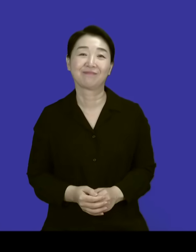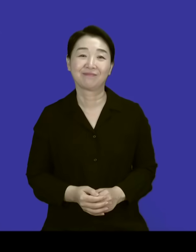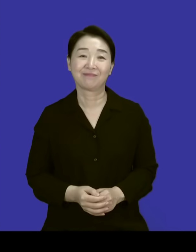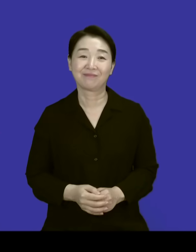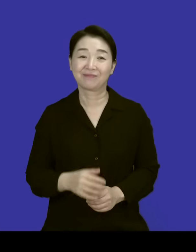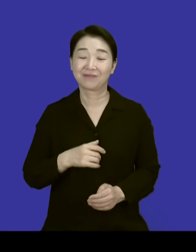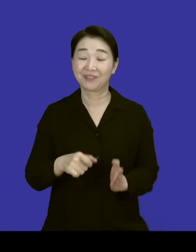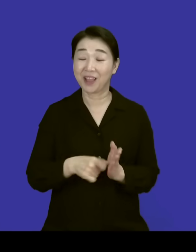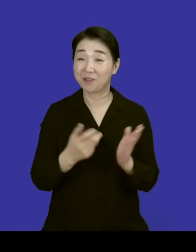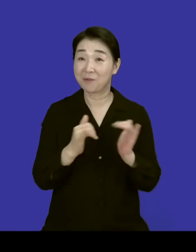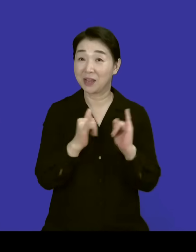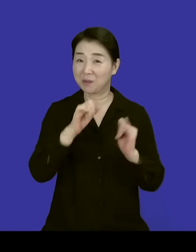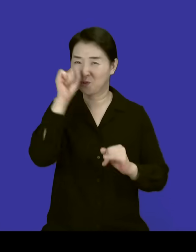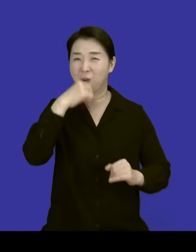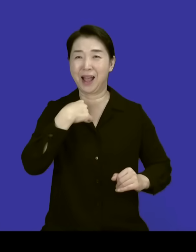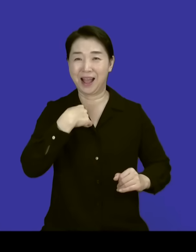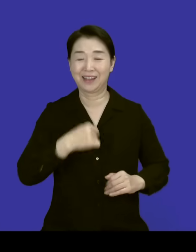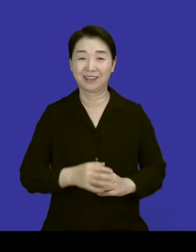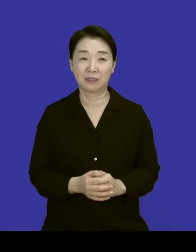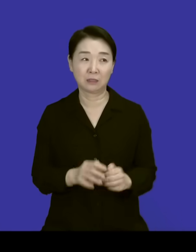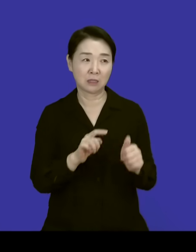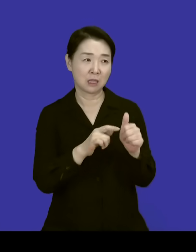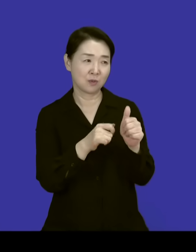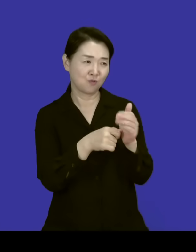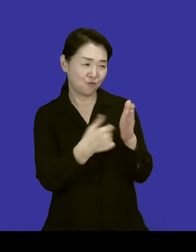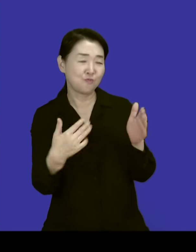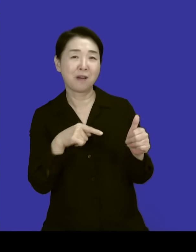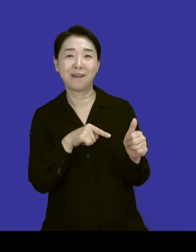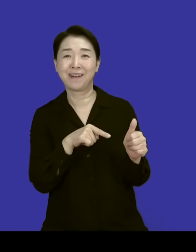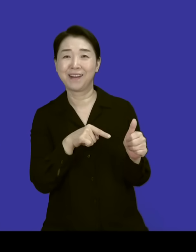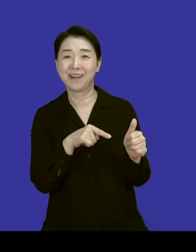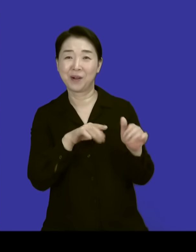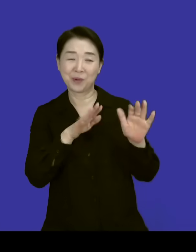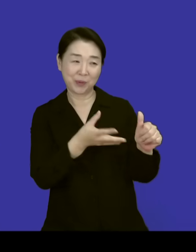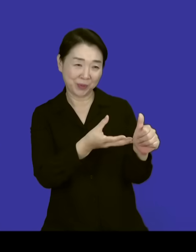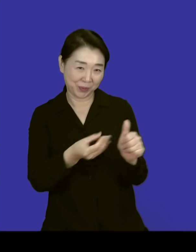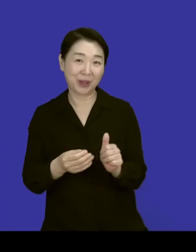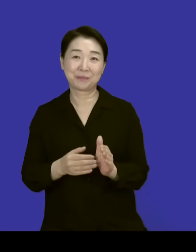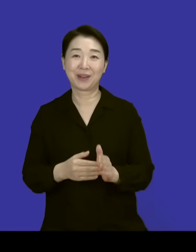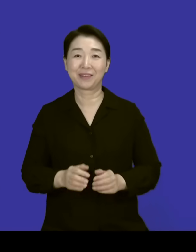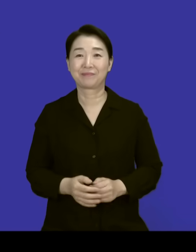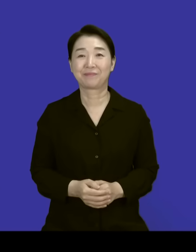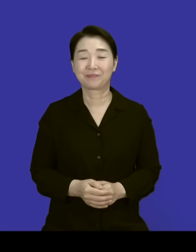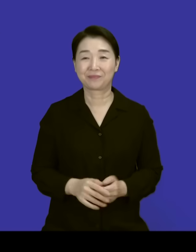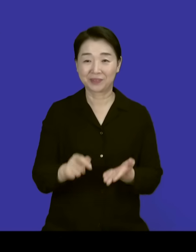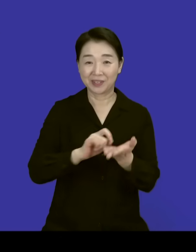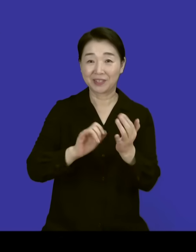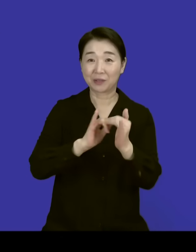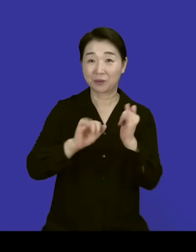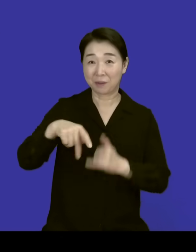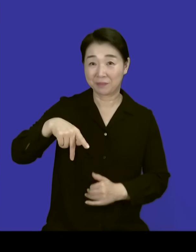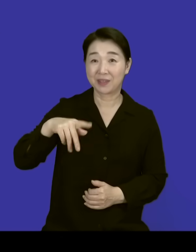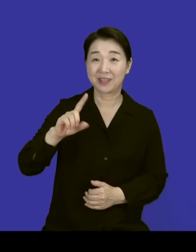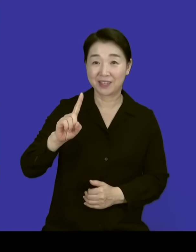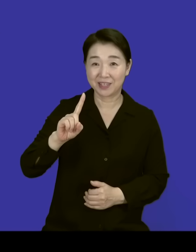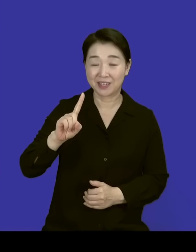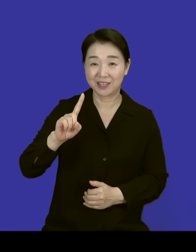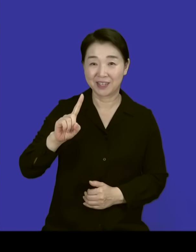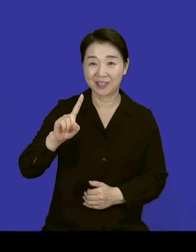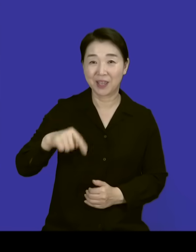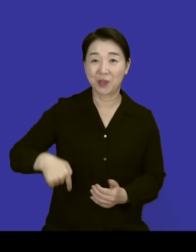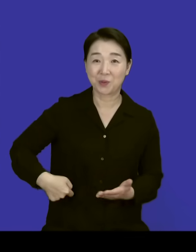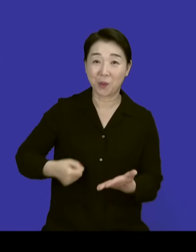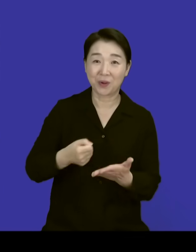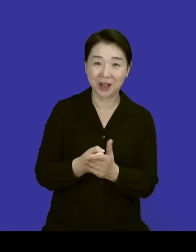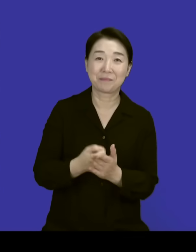저는 유명한 분들 엄청 좋아하거든요. 이분 엄청 유명한 분인데 오늘 나오셨습니다. 작곡가 겸 프로듀서 용감한